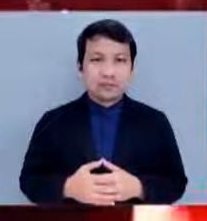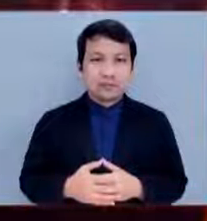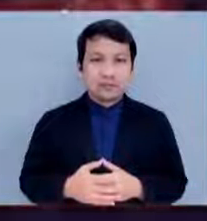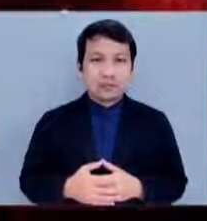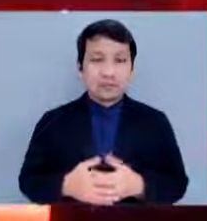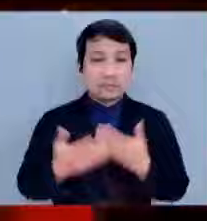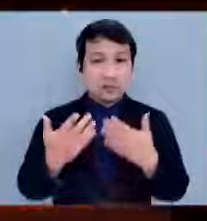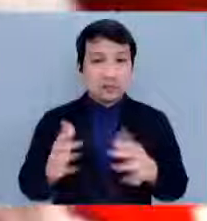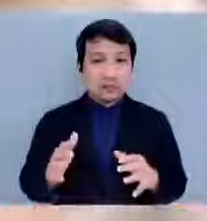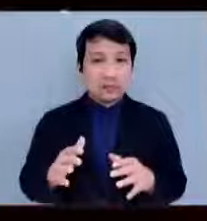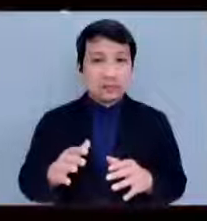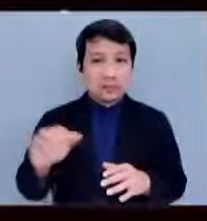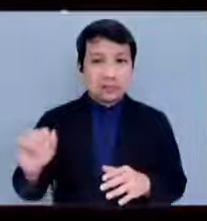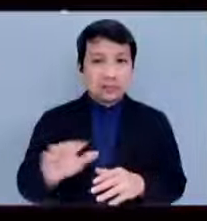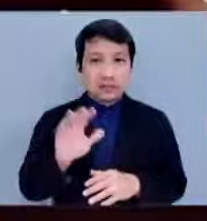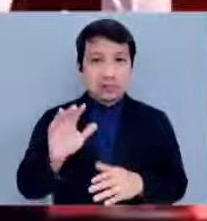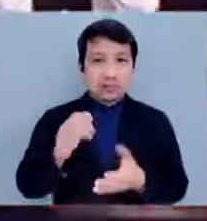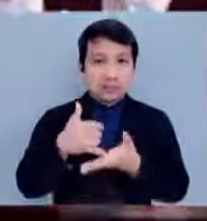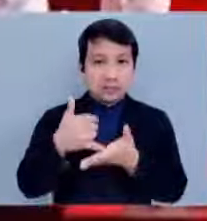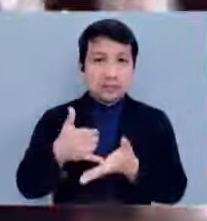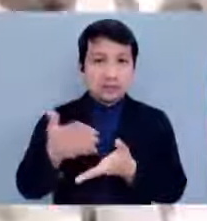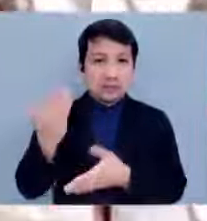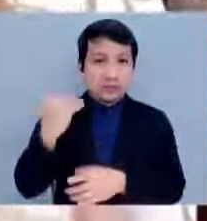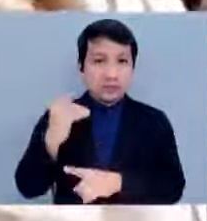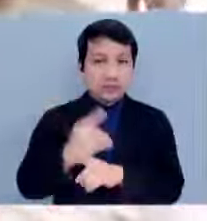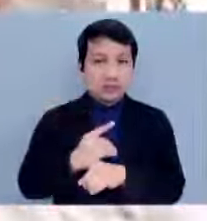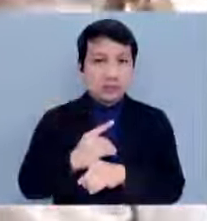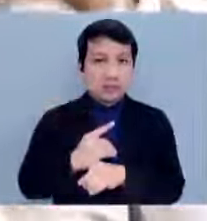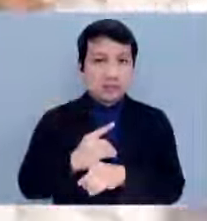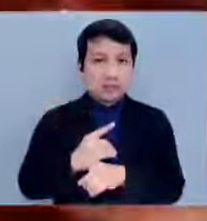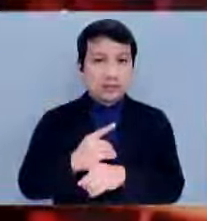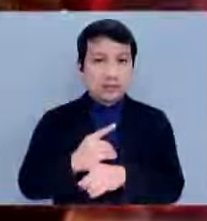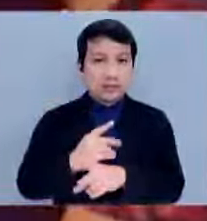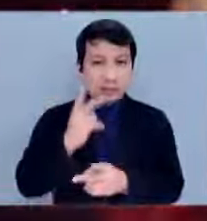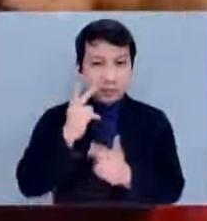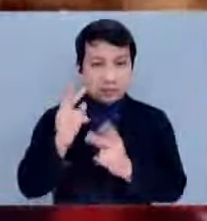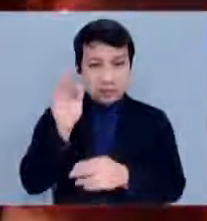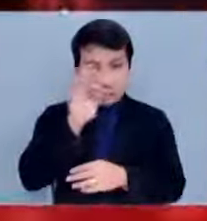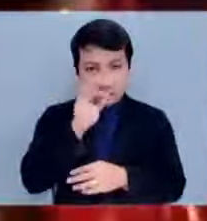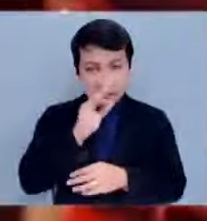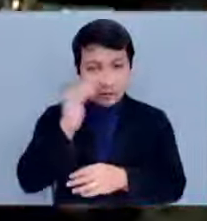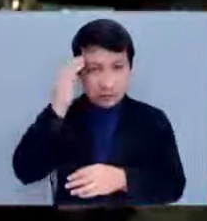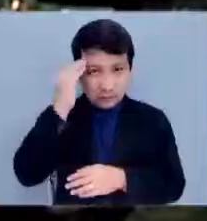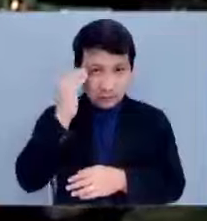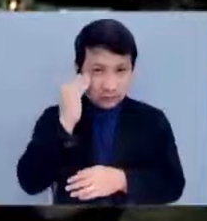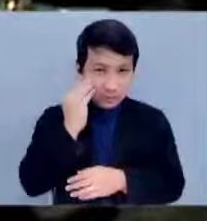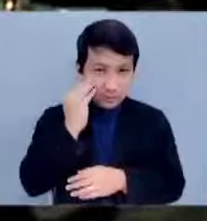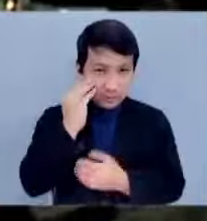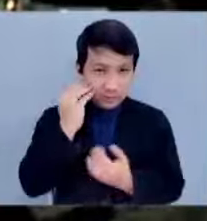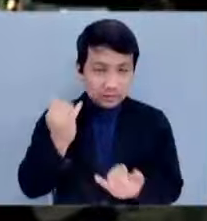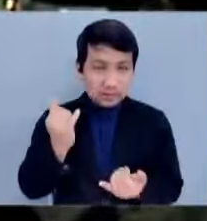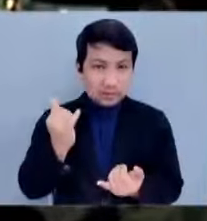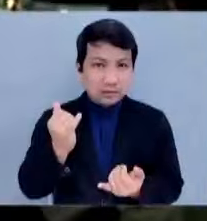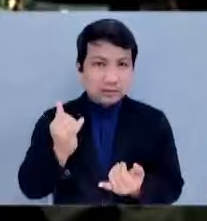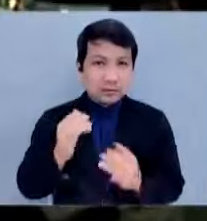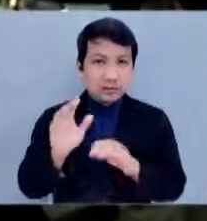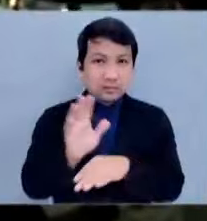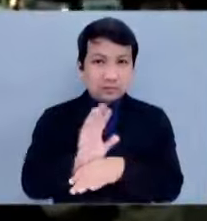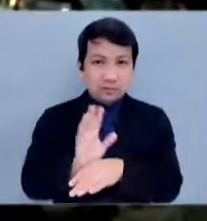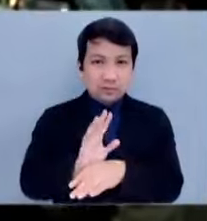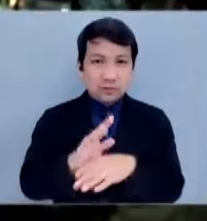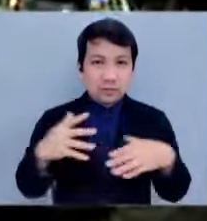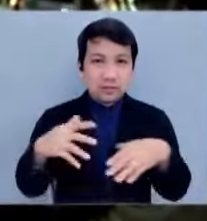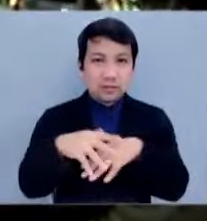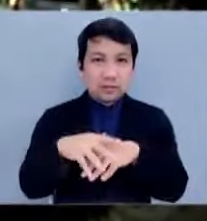Ang Asia Artist Awards last December na inatenda ng mga Pinoy at Korean superstars. Sa pelikula naman